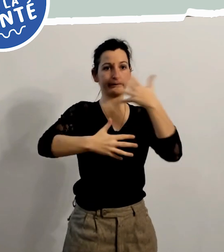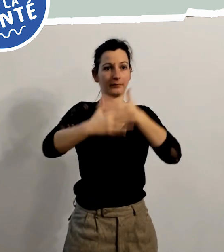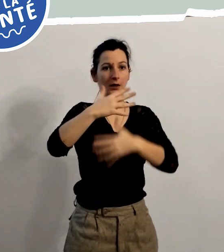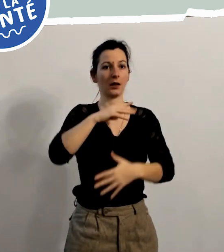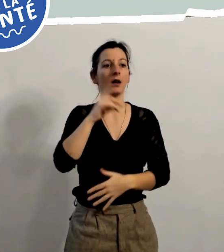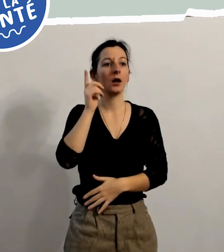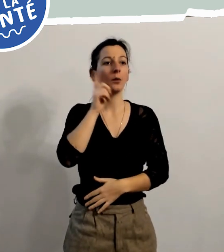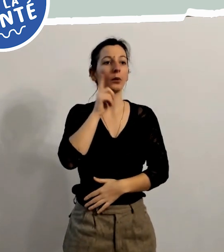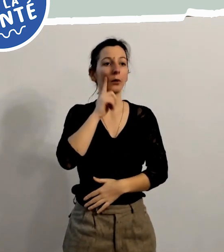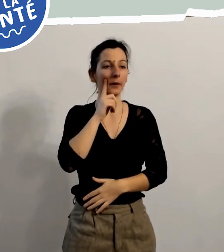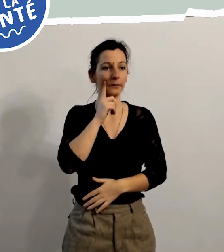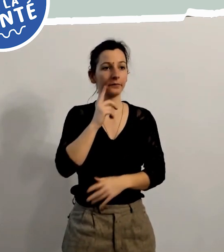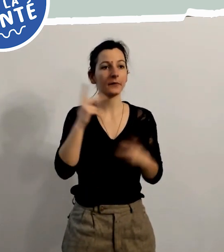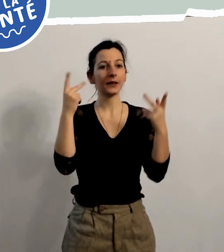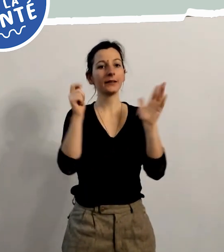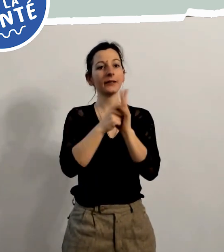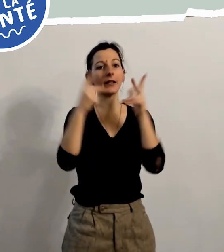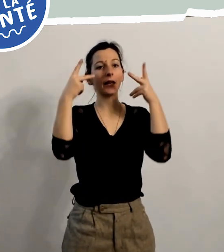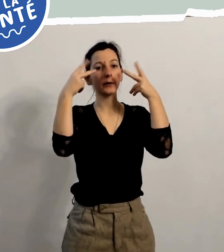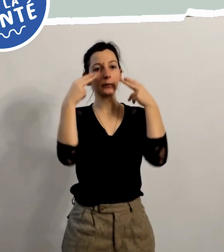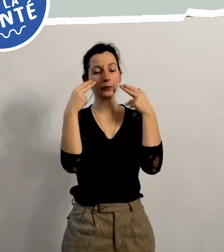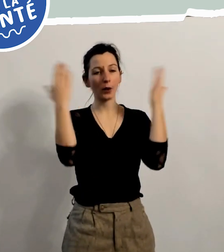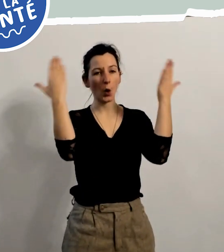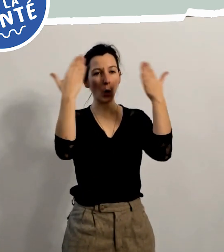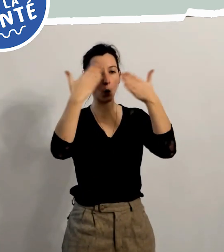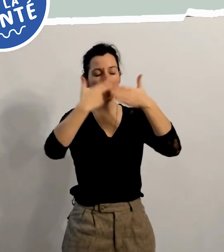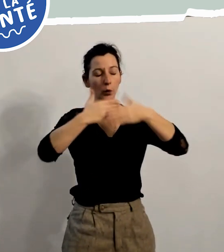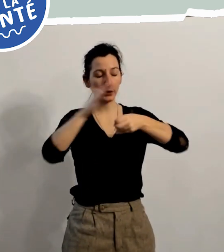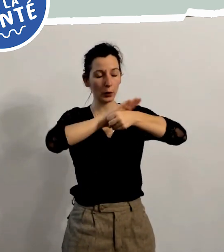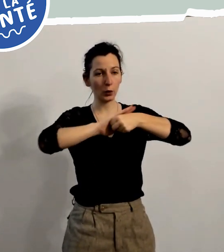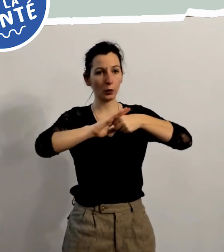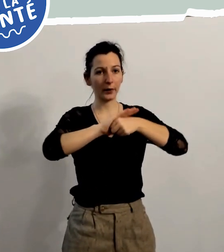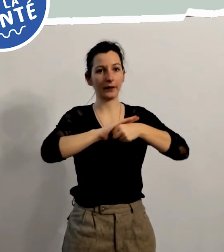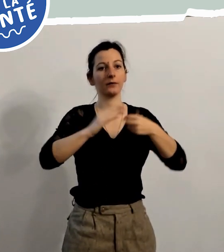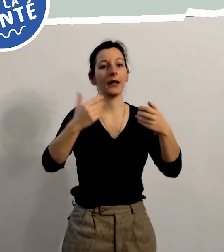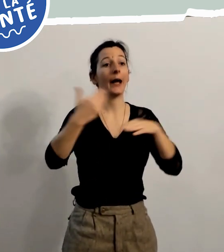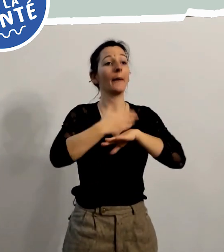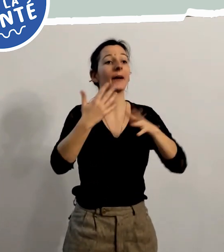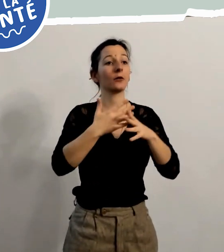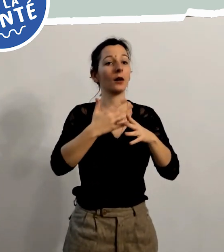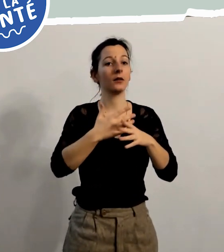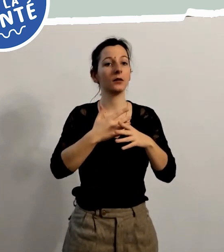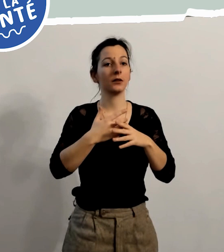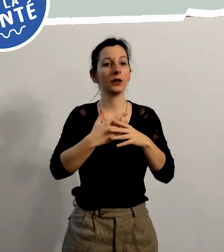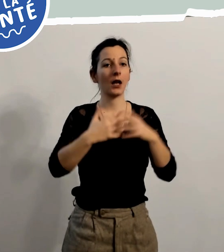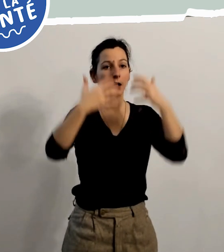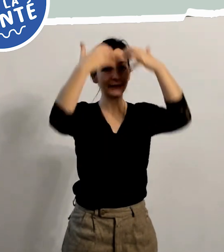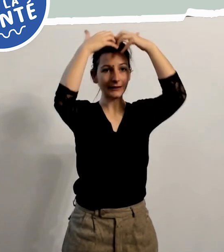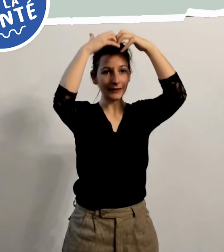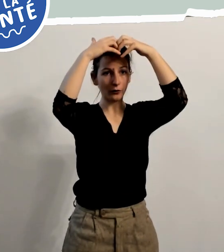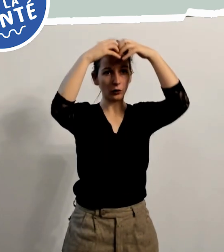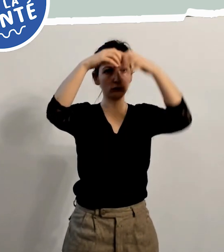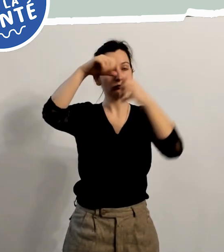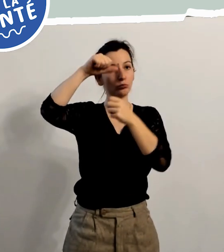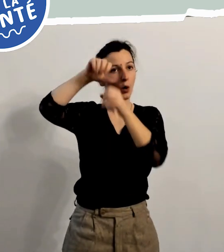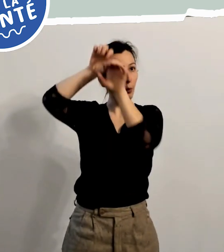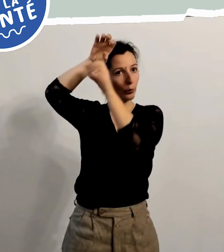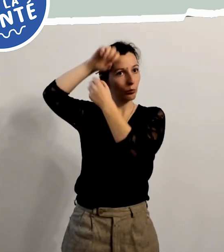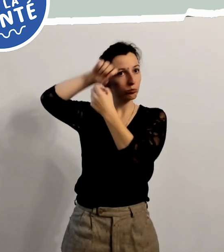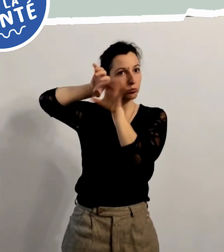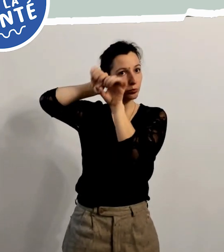que lorsque on ferme les yeux quand la nuit arrive, qu'est-ce qui se passe? Il y a une glande pinéale. La glande pinéale va produire